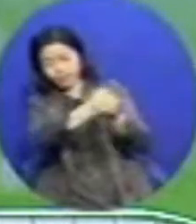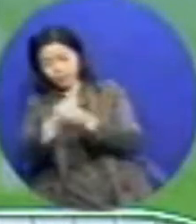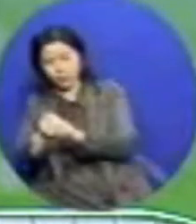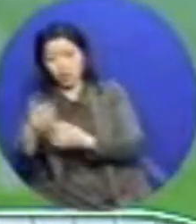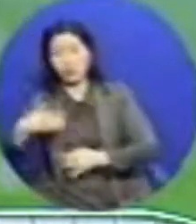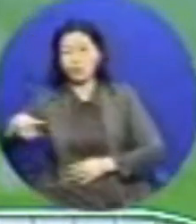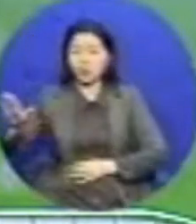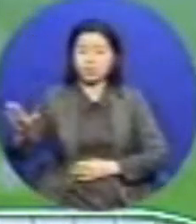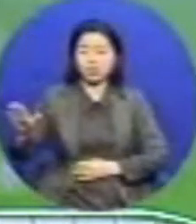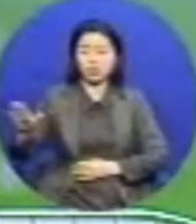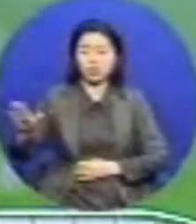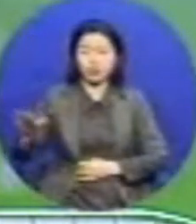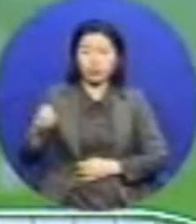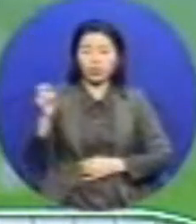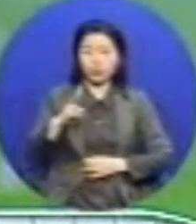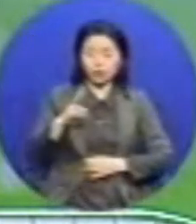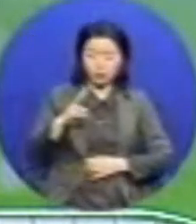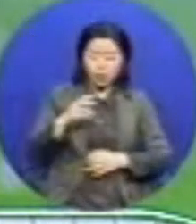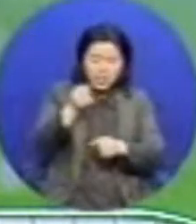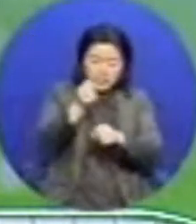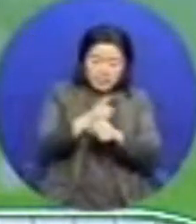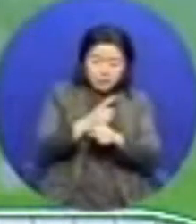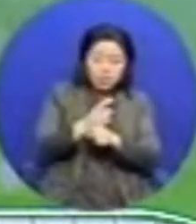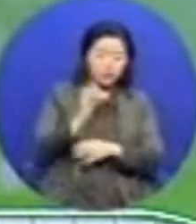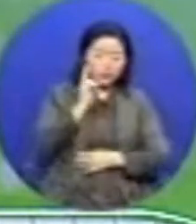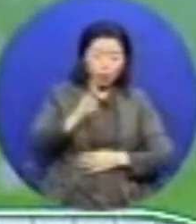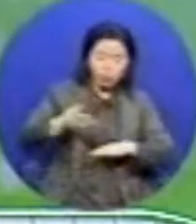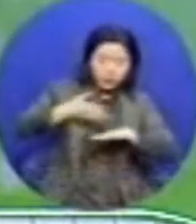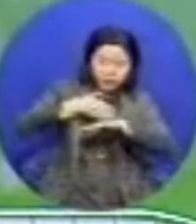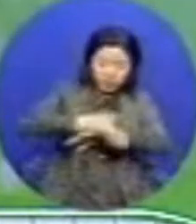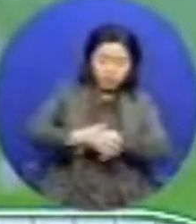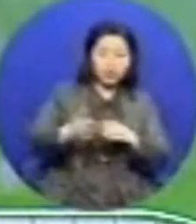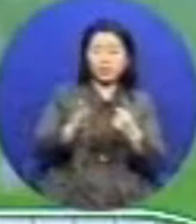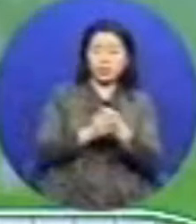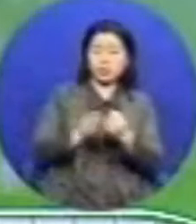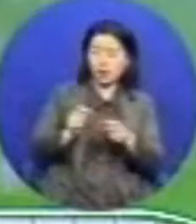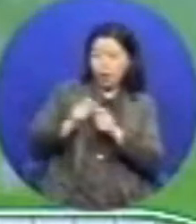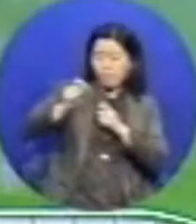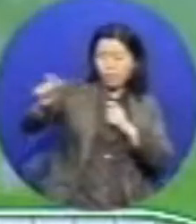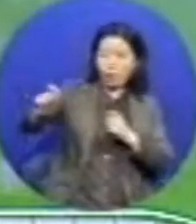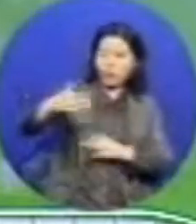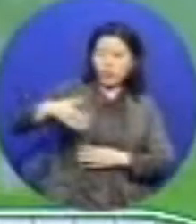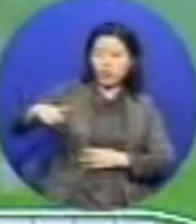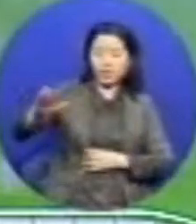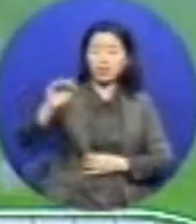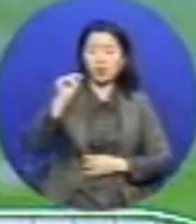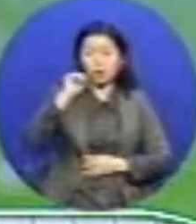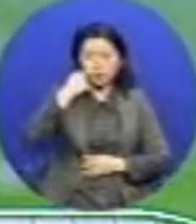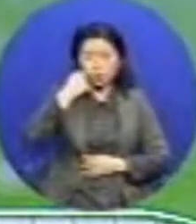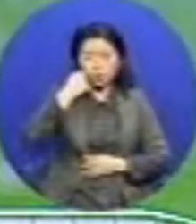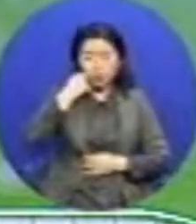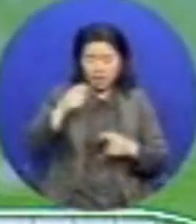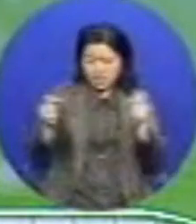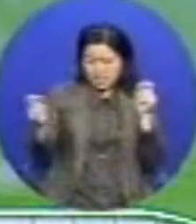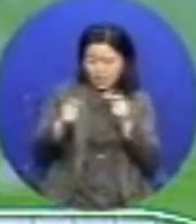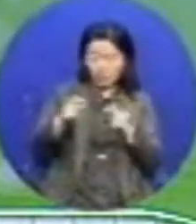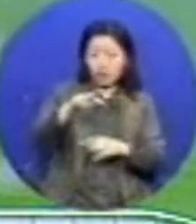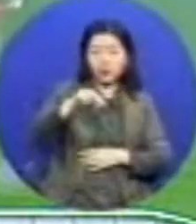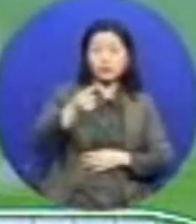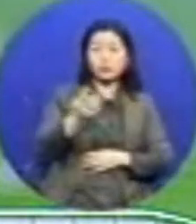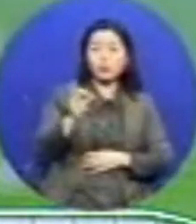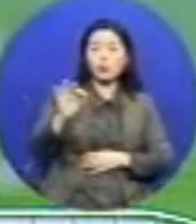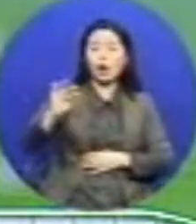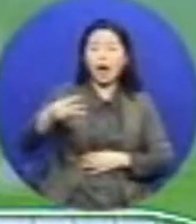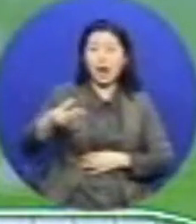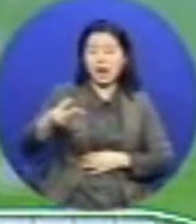그리고 이미 너무 늦었으니 저 멀리까지 또 가죽 없고 가까운 소 안성 이라도 불이 나게